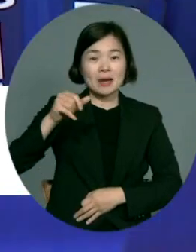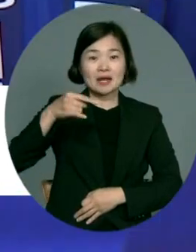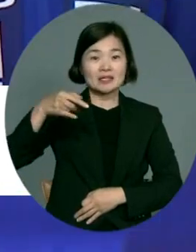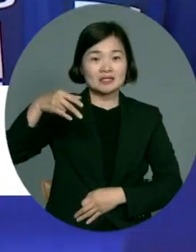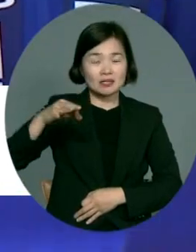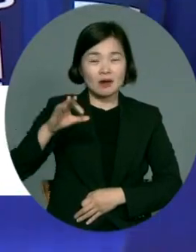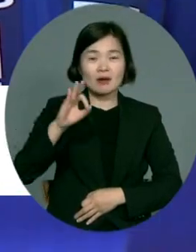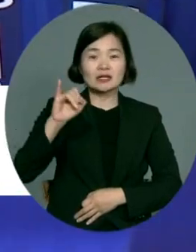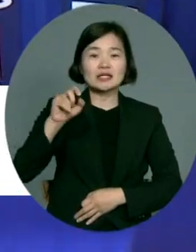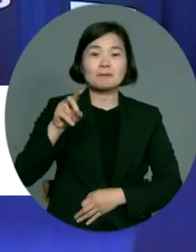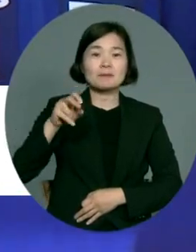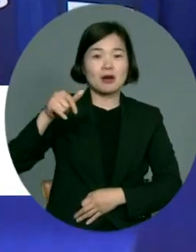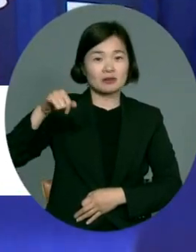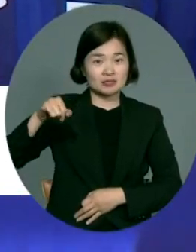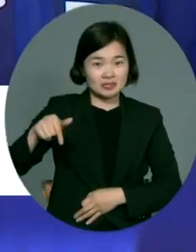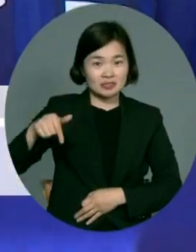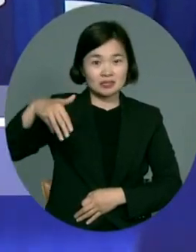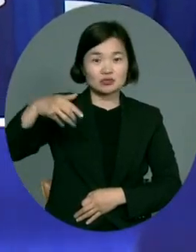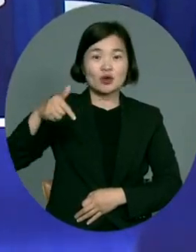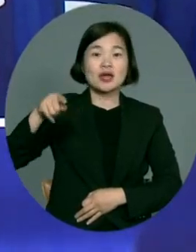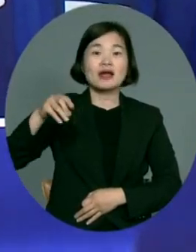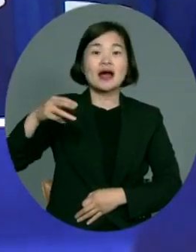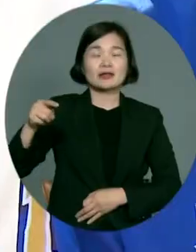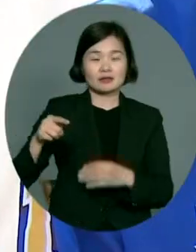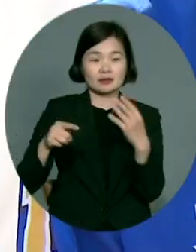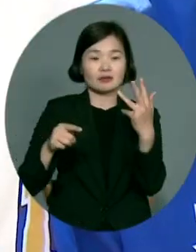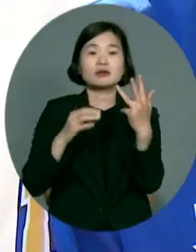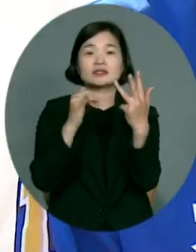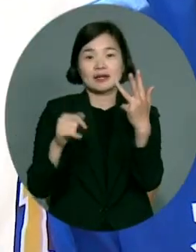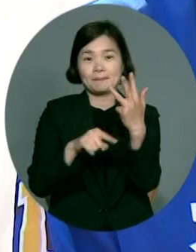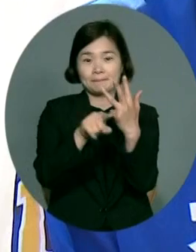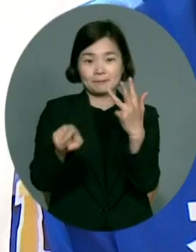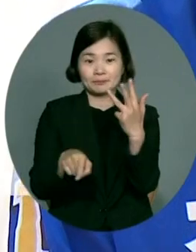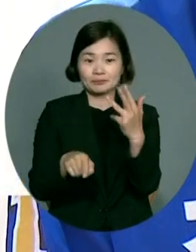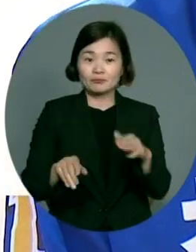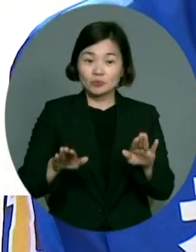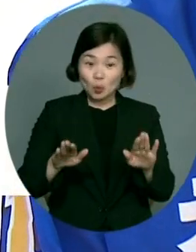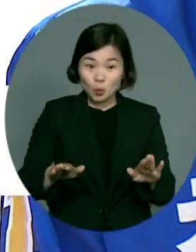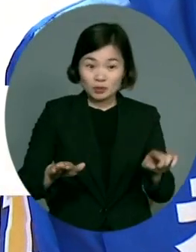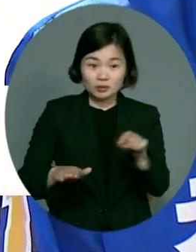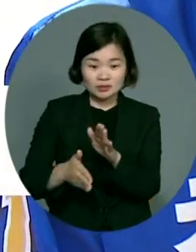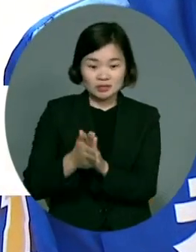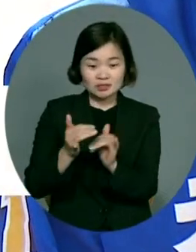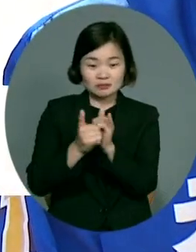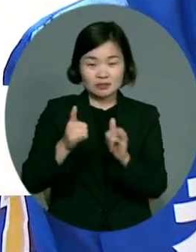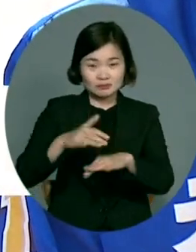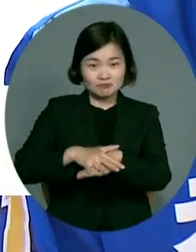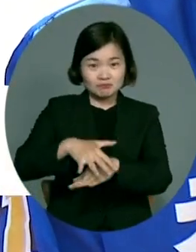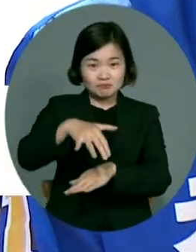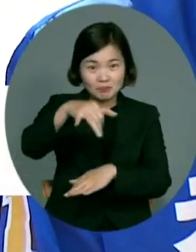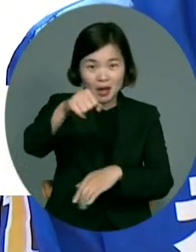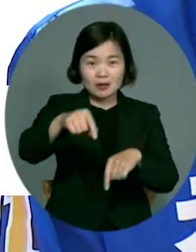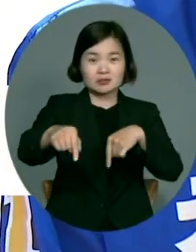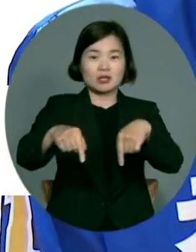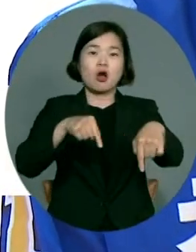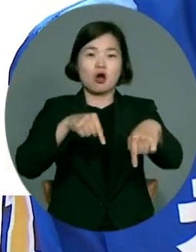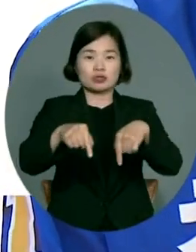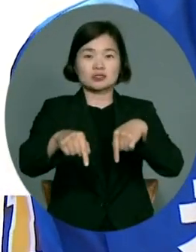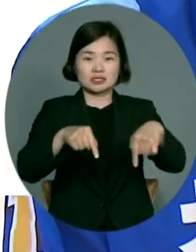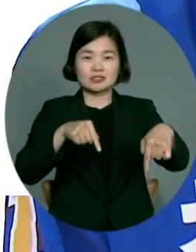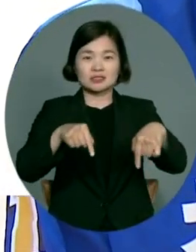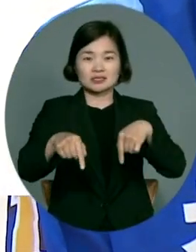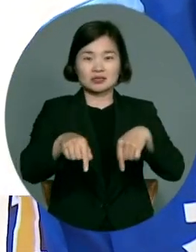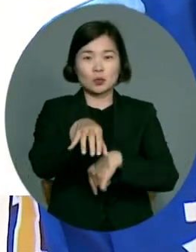박치룡, 임명식, 최강렬 시의원 후보입니다. 오늘 여기가 시민이 주인 되는 정치의 마지막